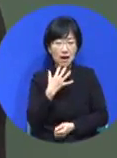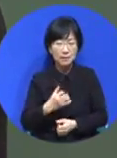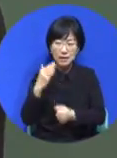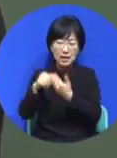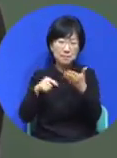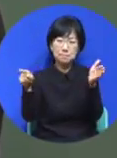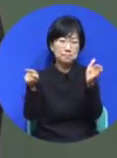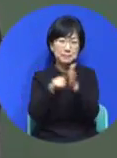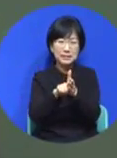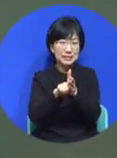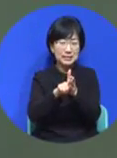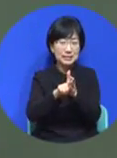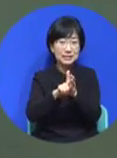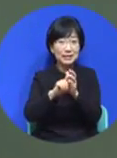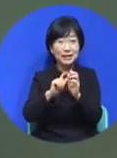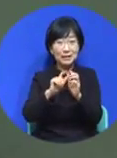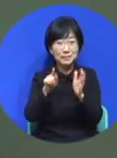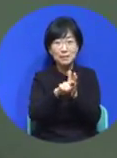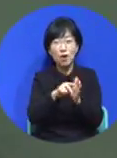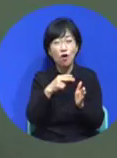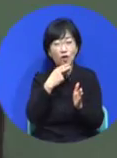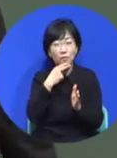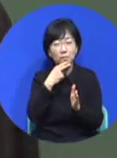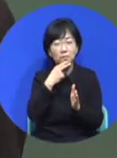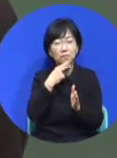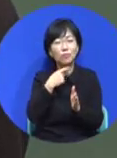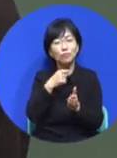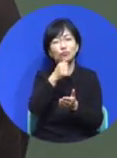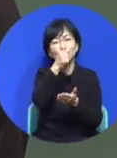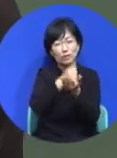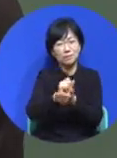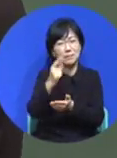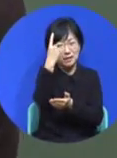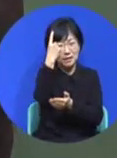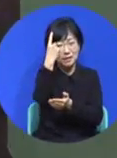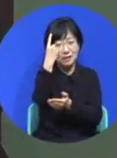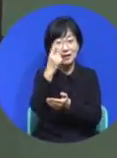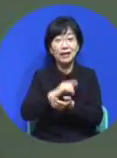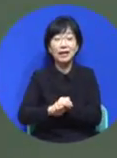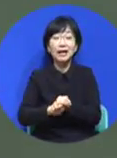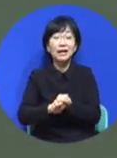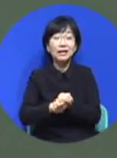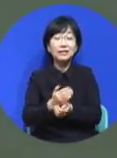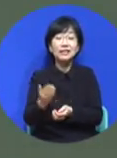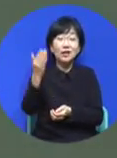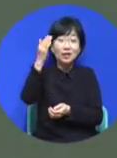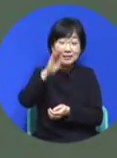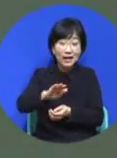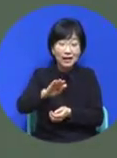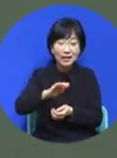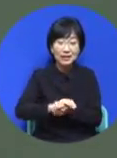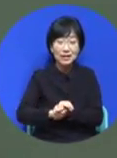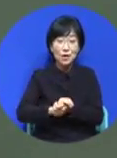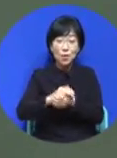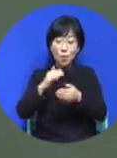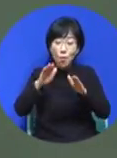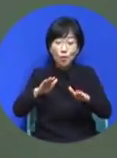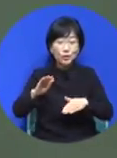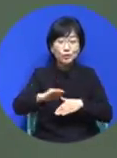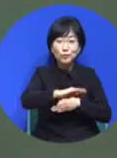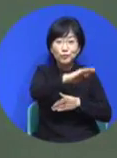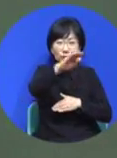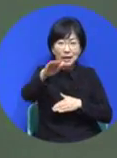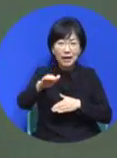the result of disbelief. 그러나 하나님께서는 오늘 저와 여러분이 불신앙을 버리는 순간부터